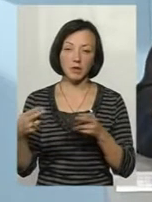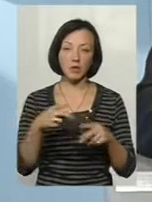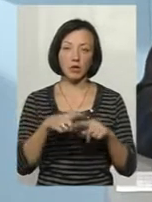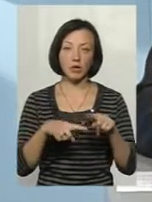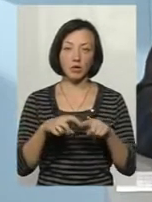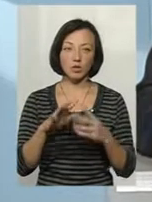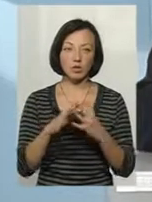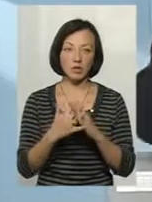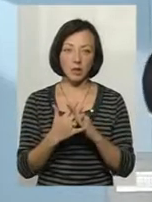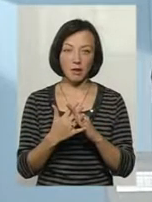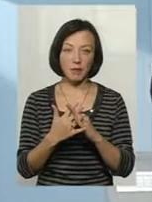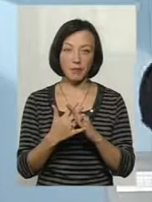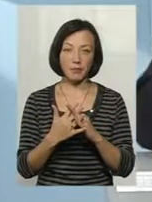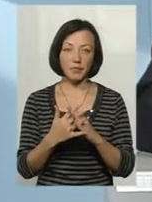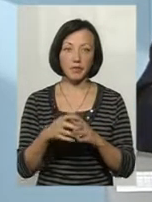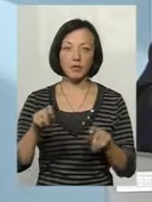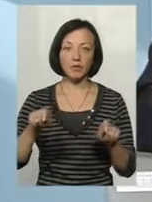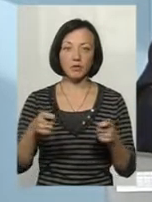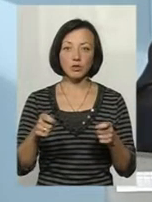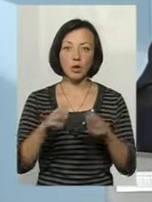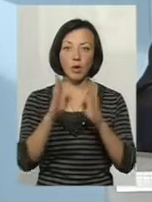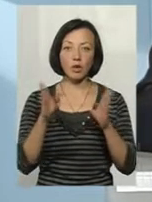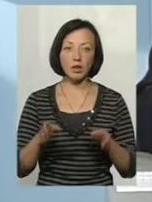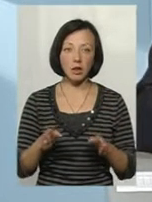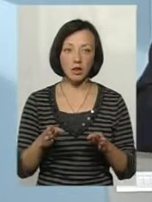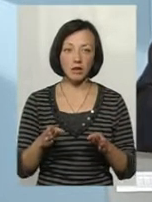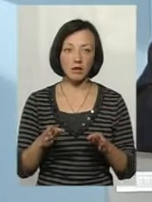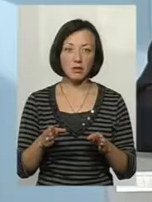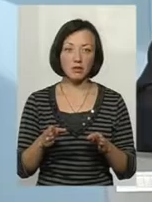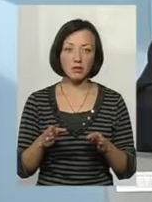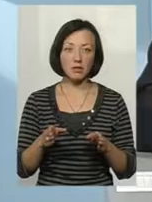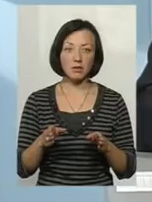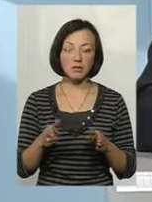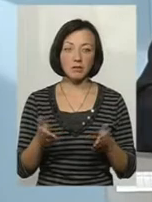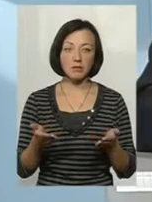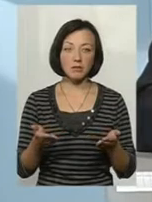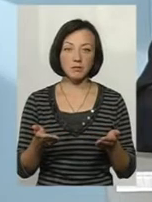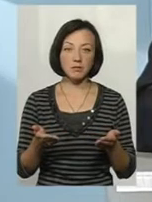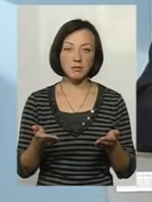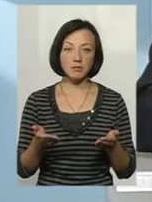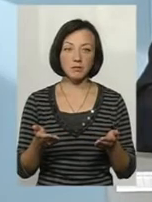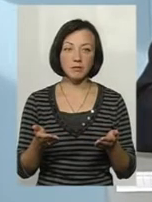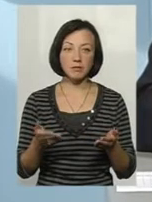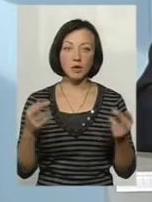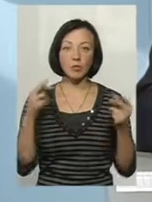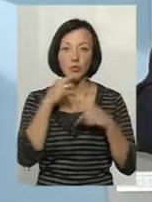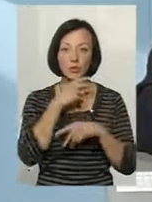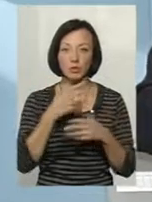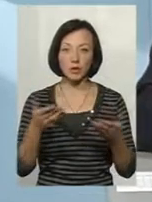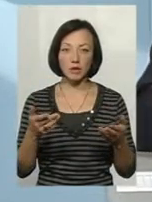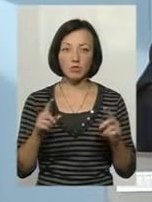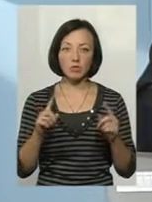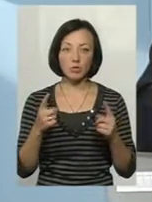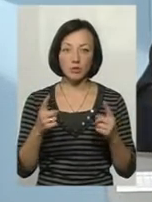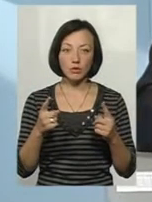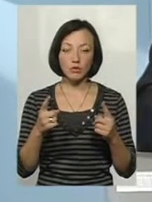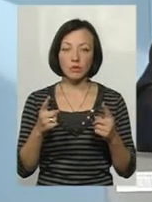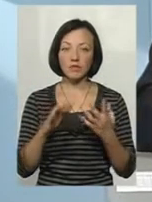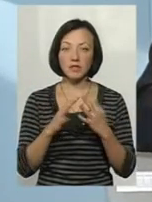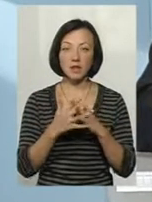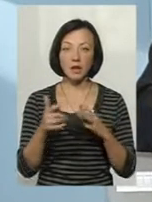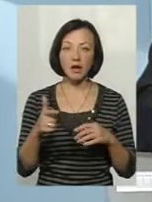родичі з села, включили котел чи колонку, як ми кажемо, і потруїлися. Тому що вони в селі, в